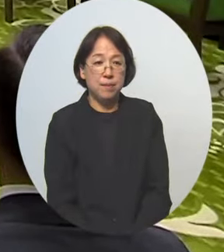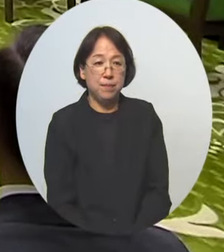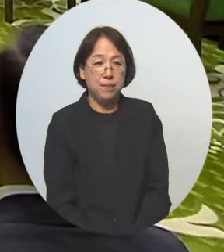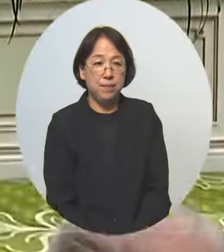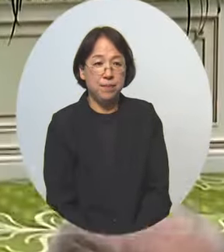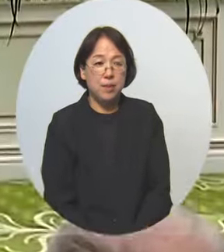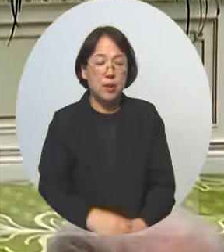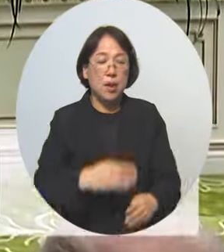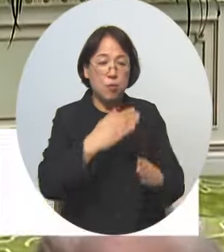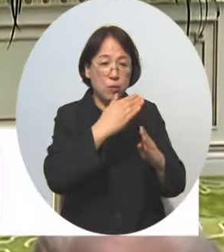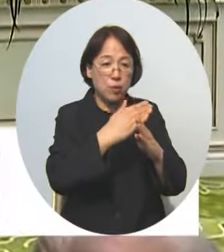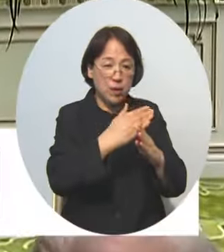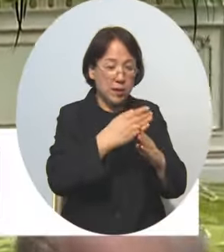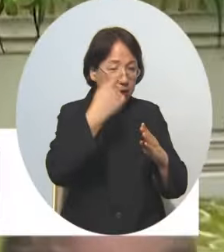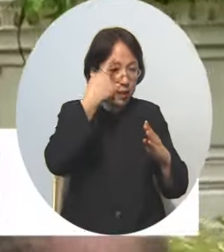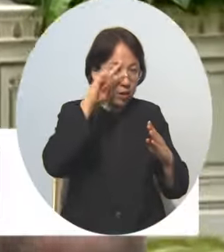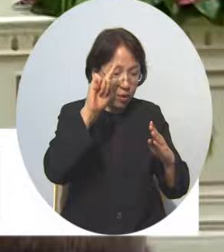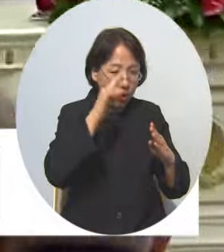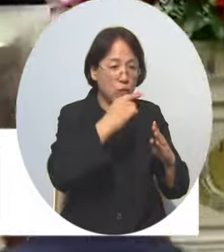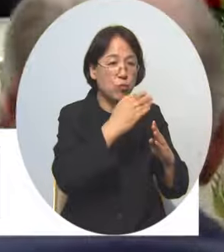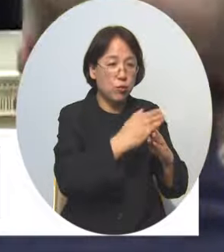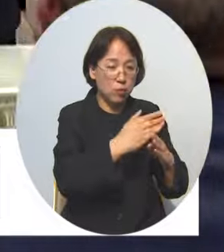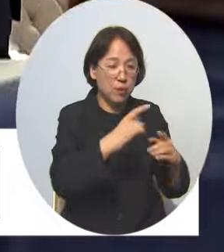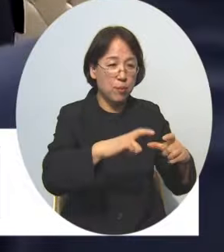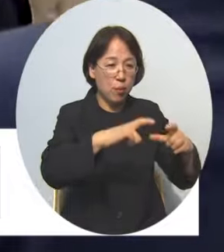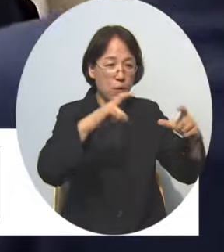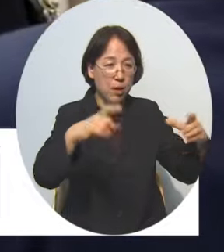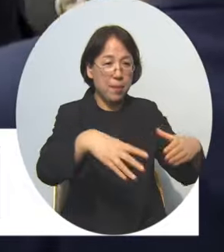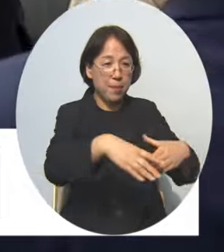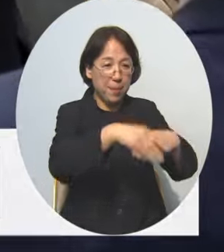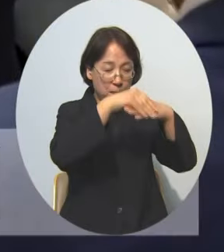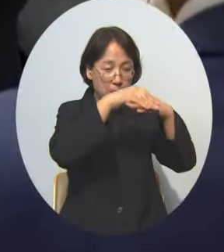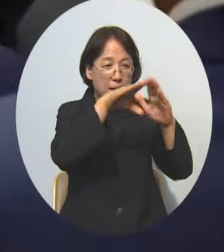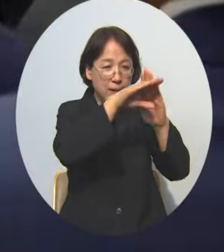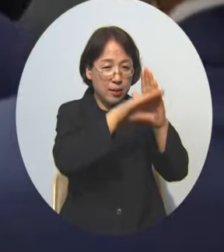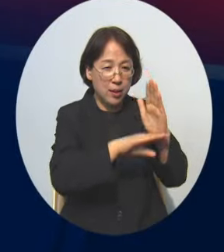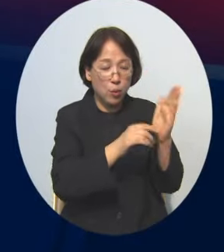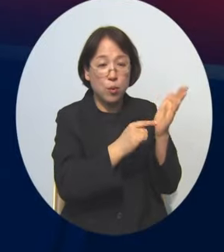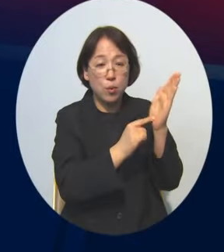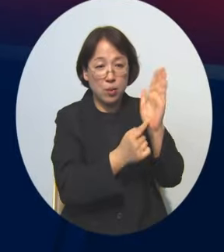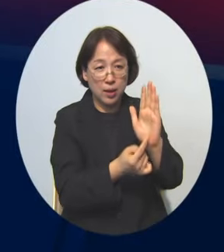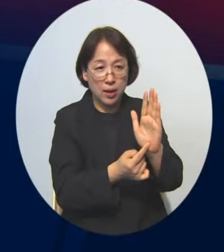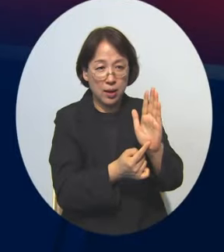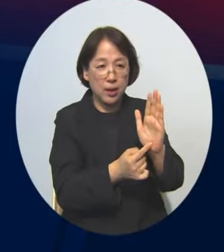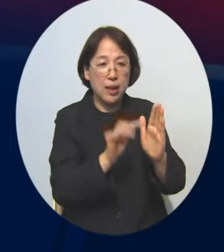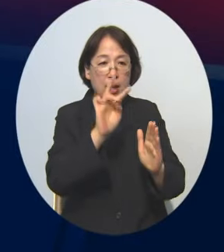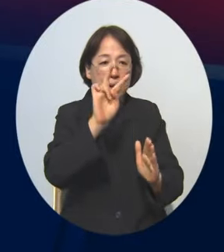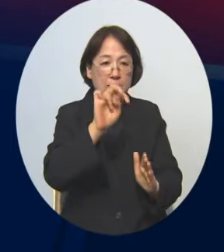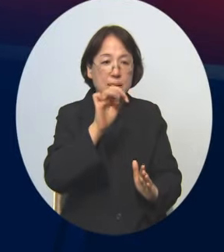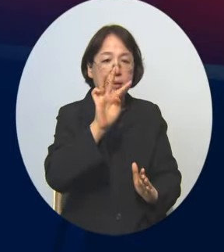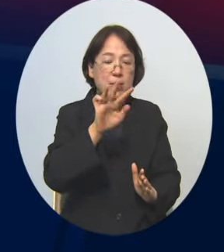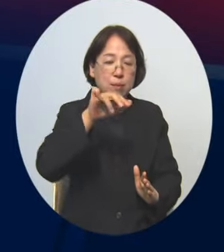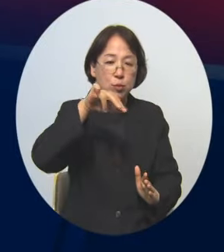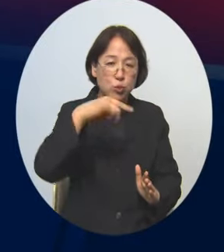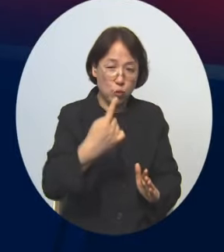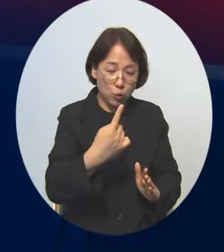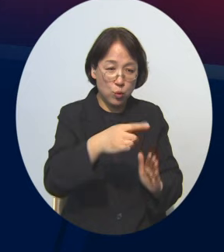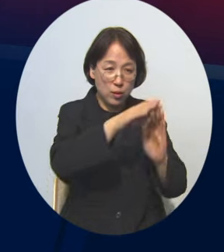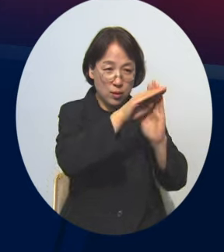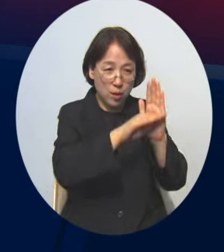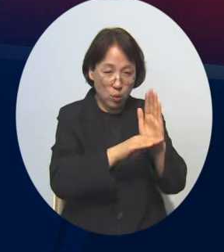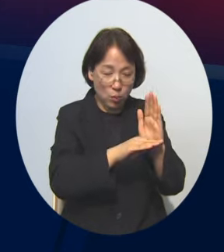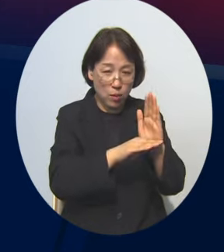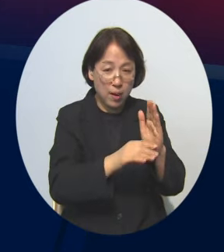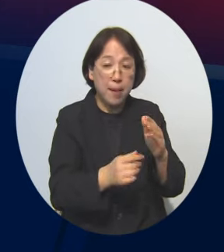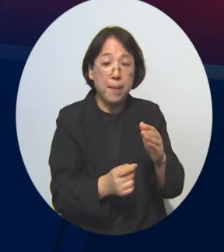북한이 러북 간 맺은 포괄적 전략적 동반자 협정 전문을 공개했습니다. 총 23조로 구성된 전문 중 가장 눈에 띄는